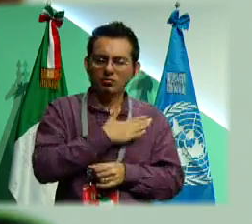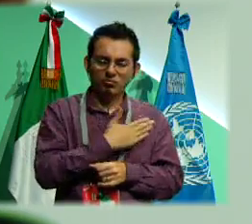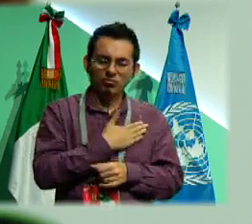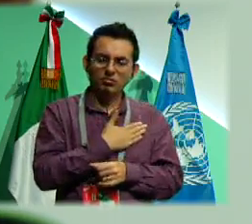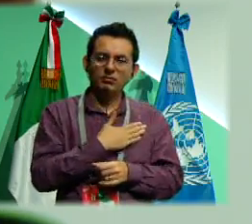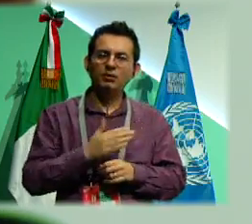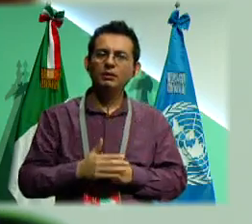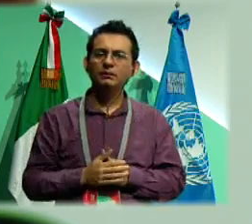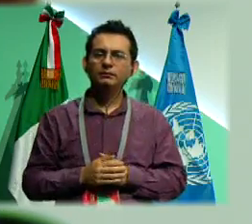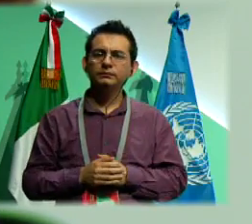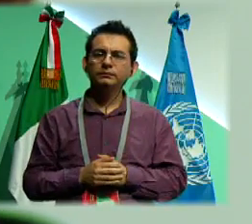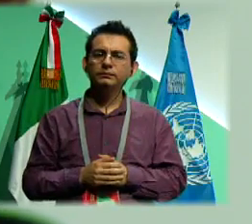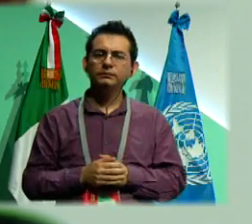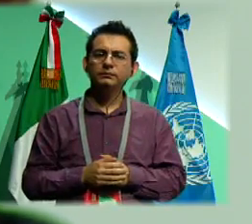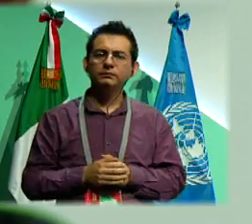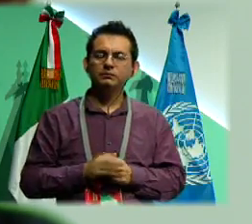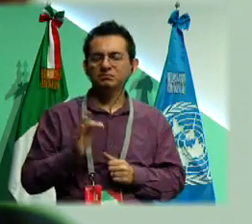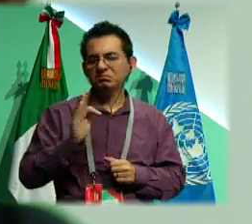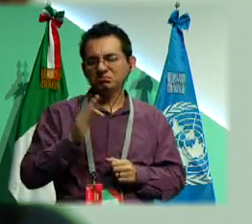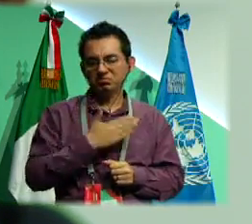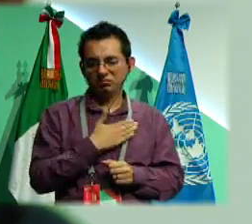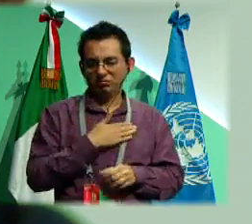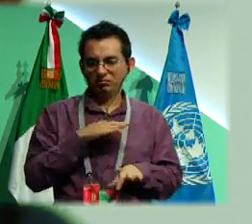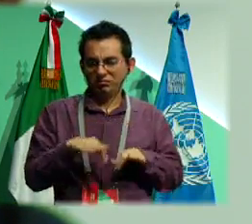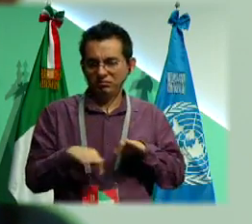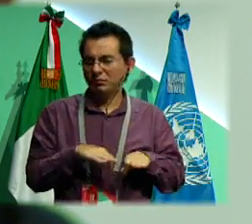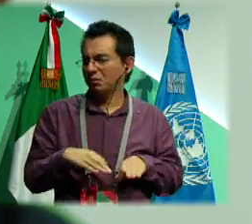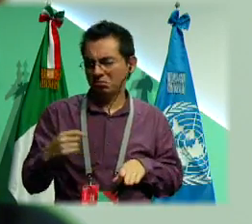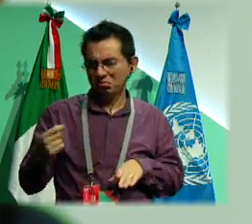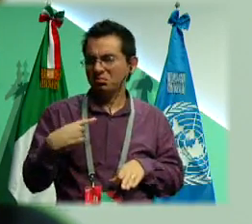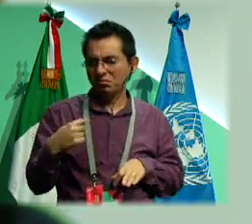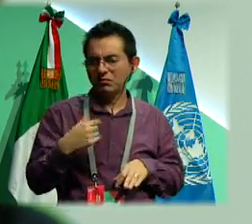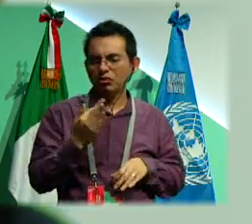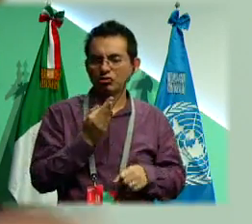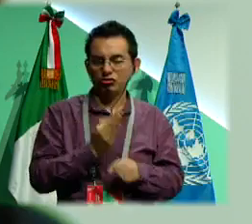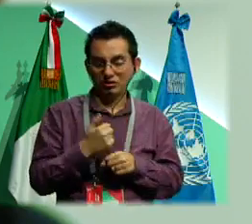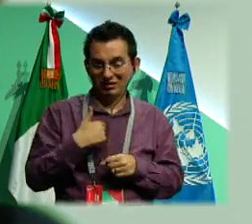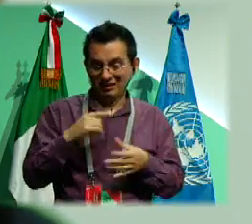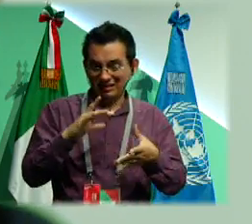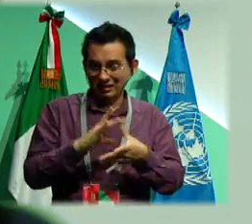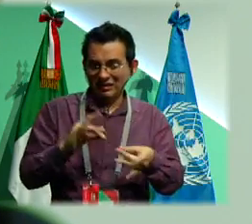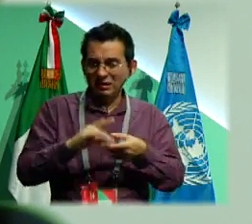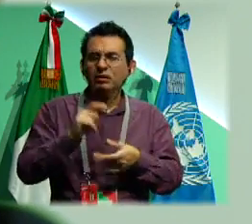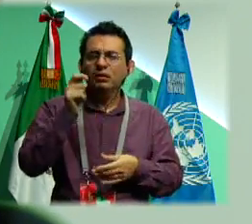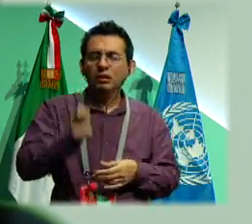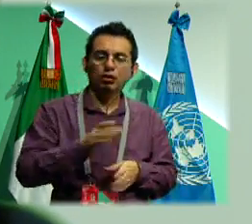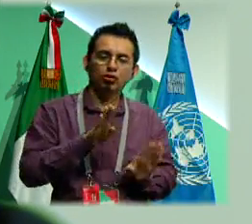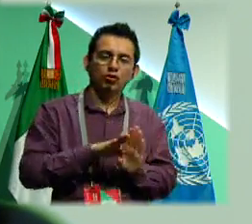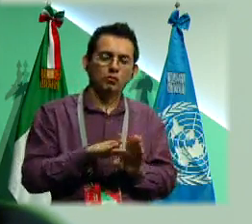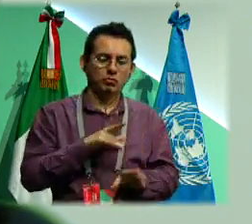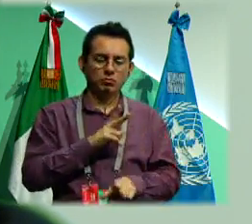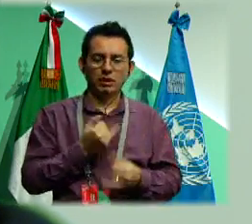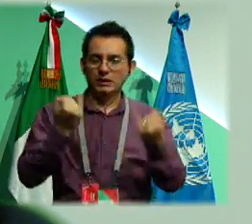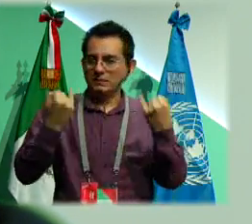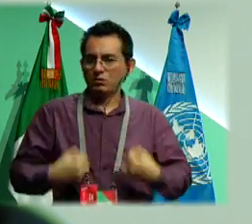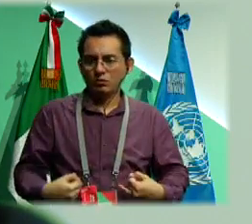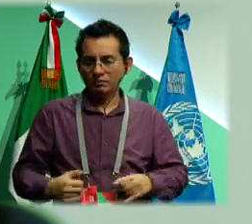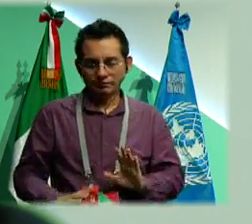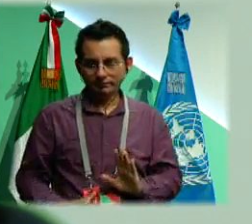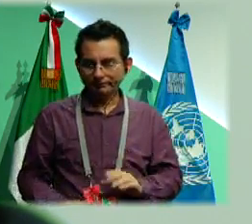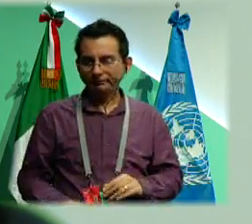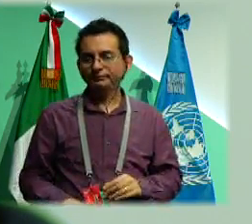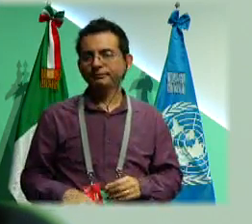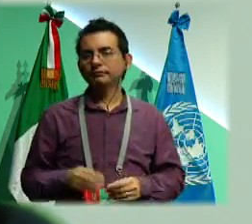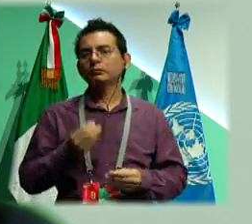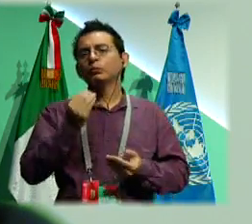Mais je vais parler en mon nom personnel. Je crois qu'il est important tout d'abord, je vous remercie de me